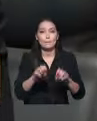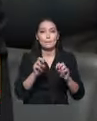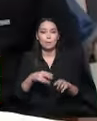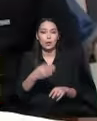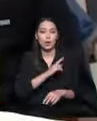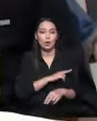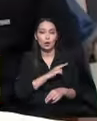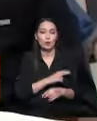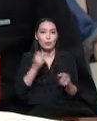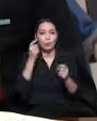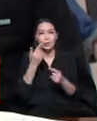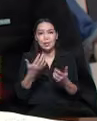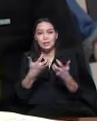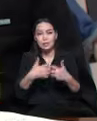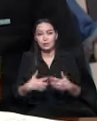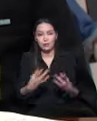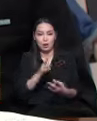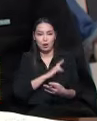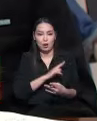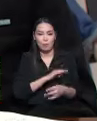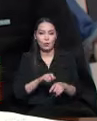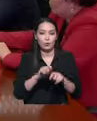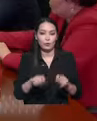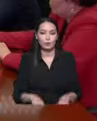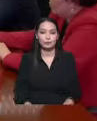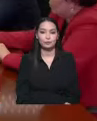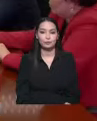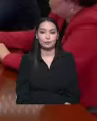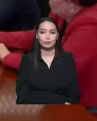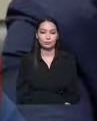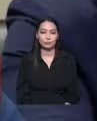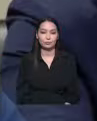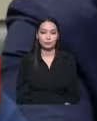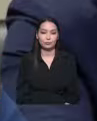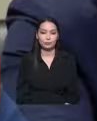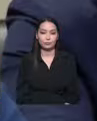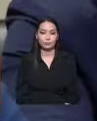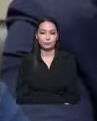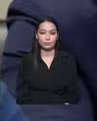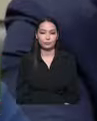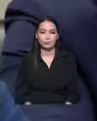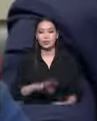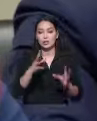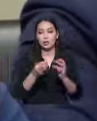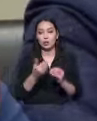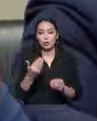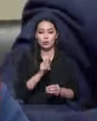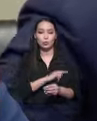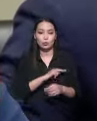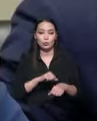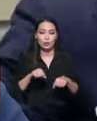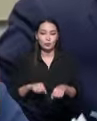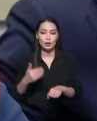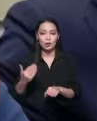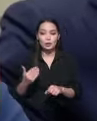айқындау үшін оларды цифрландыру қажет екенін айтады. Жалпы олардын құқтарын алып қойу